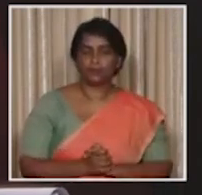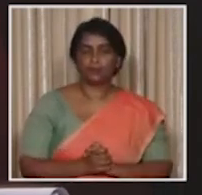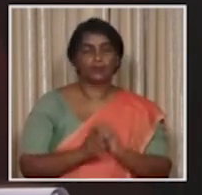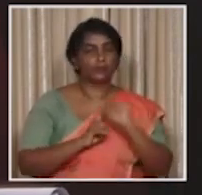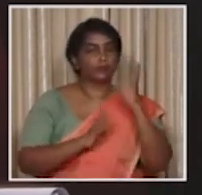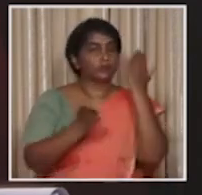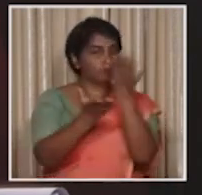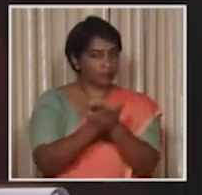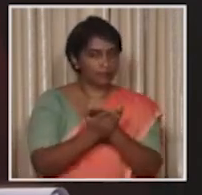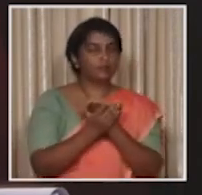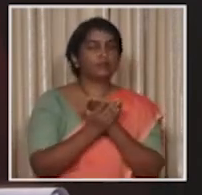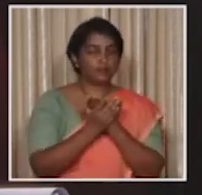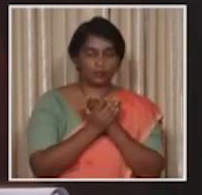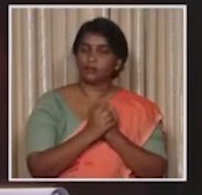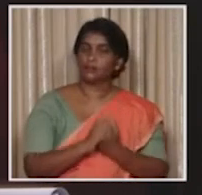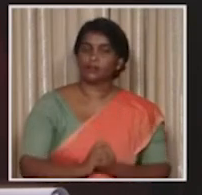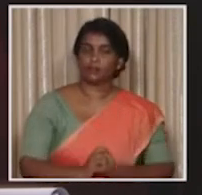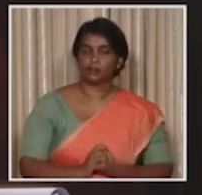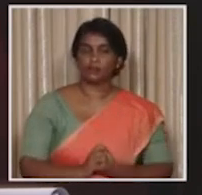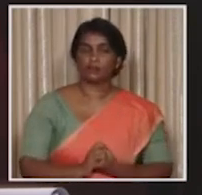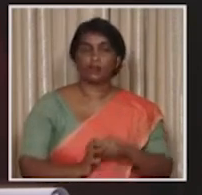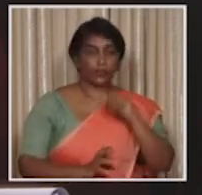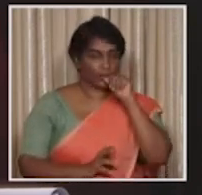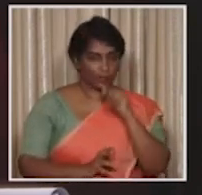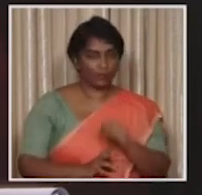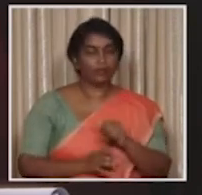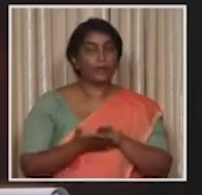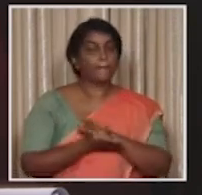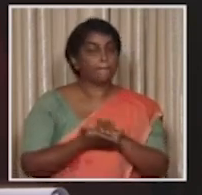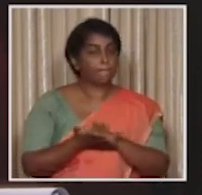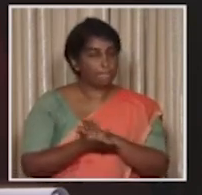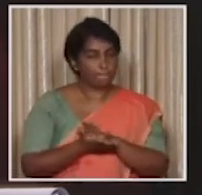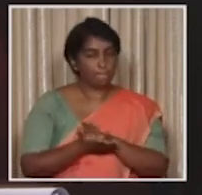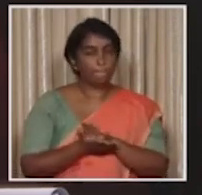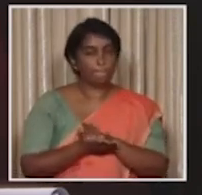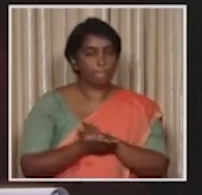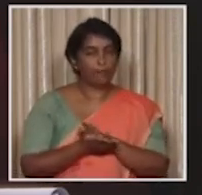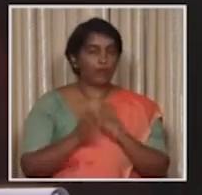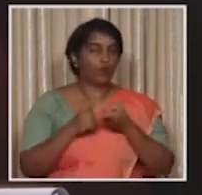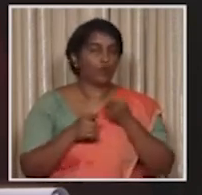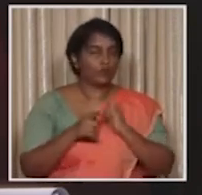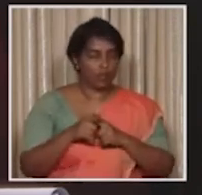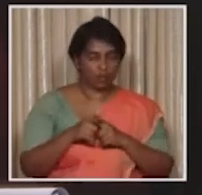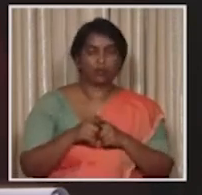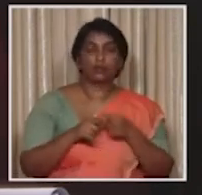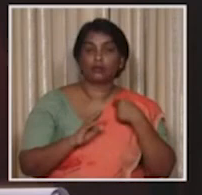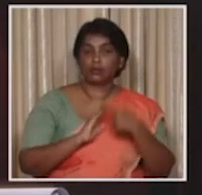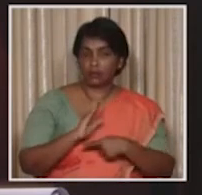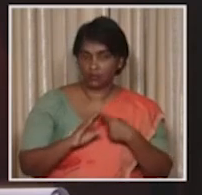හැන්සාඩ් ගත කරනවා, සභාගත කරනවා, ඉතාමත්ම පැහැදිලි නිදසුණක් මේ